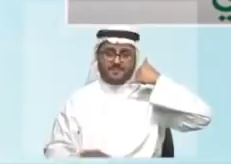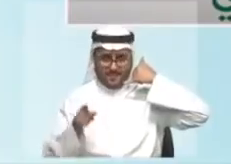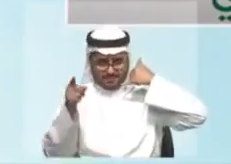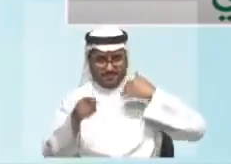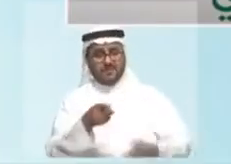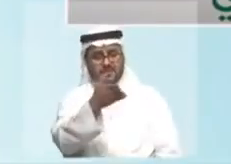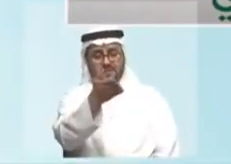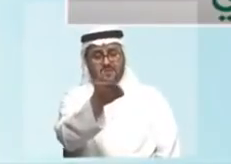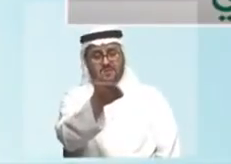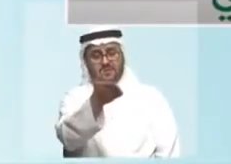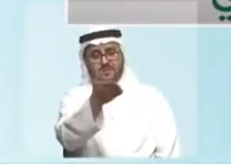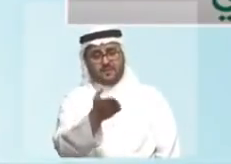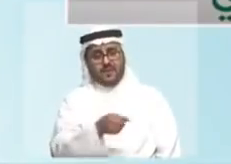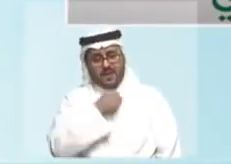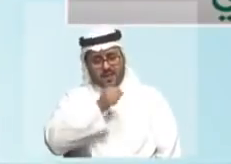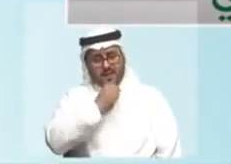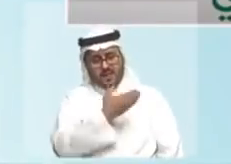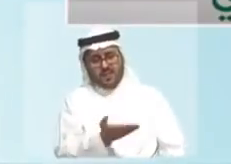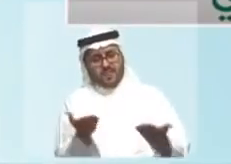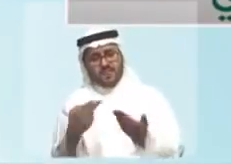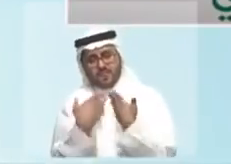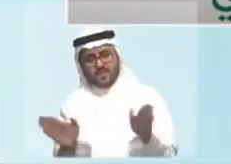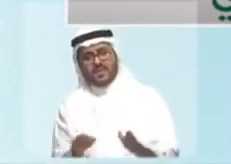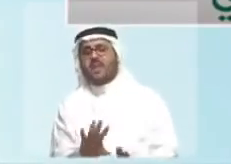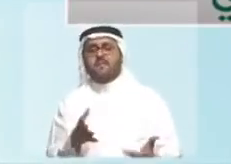اختتام القمة وأبرز المشاهد لديكم.